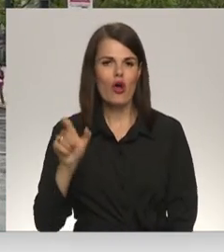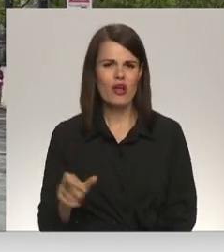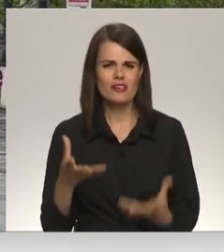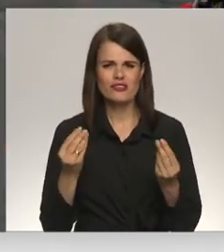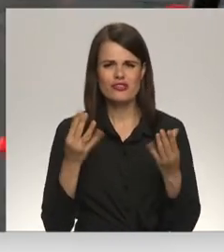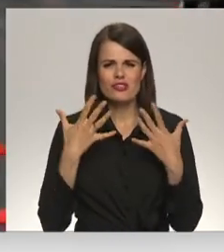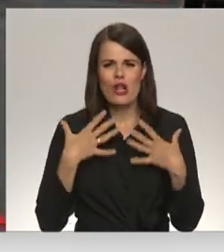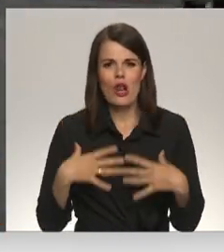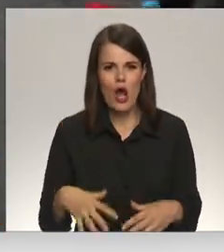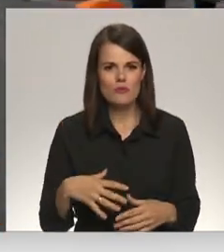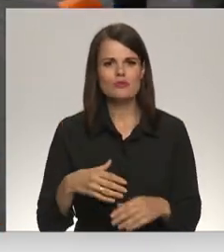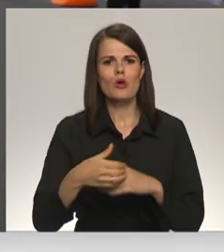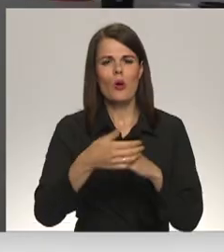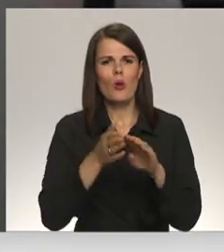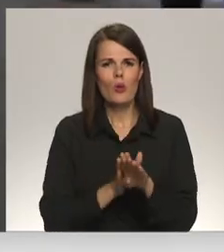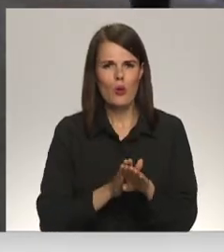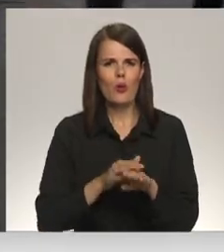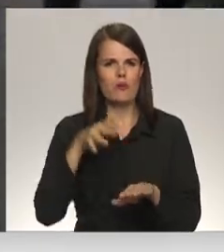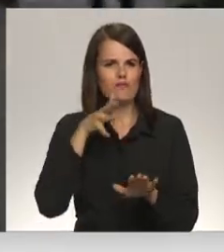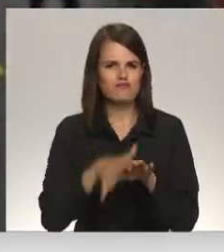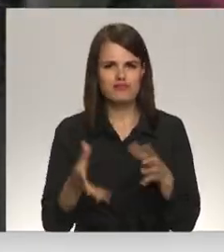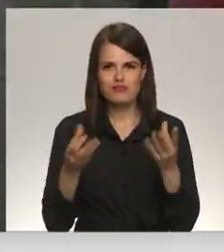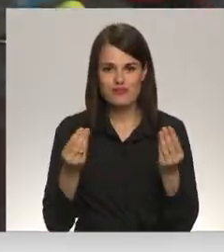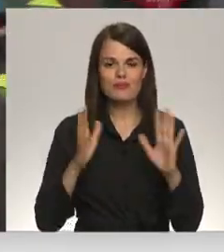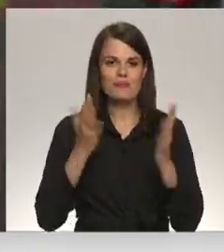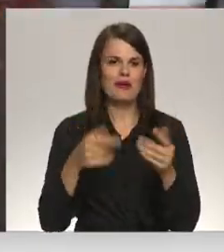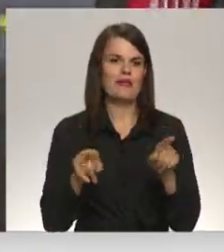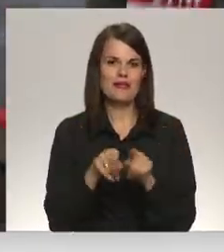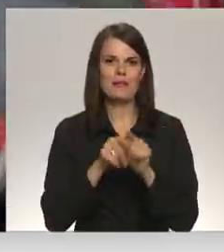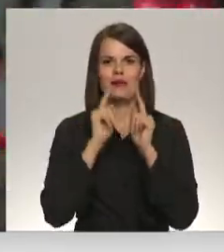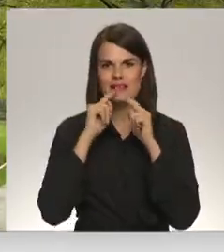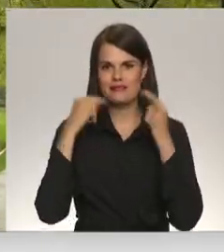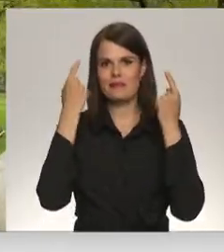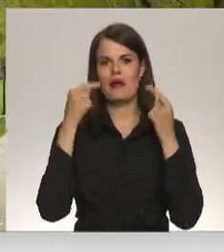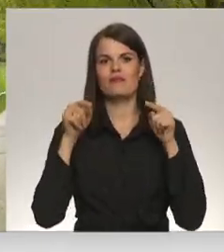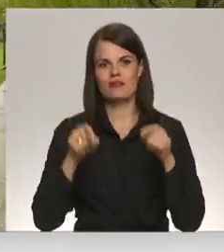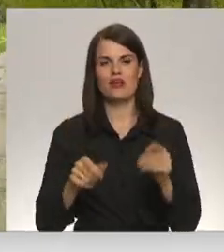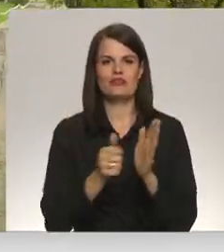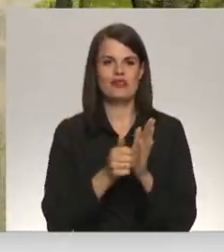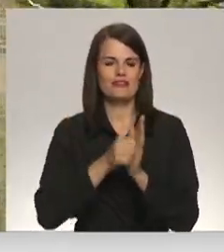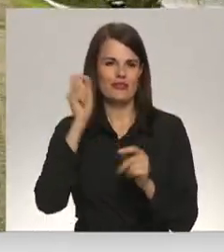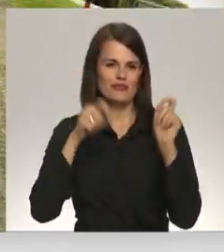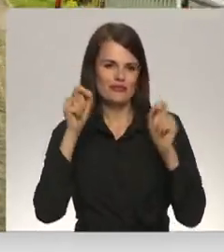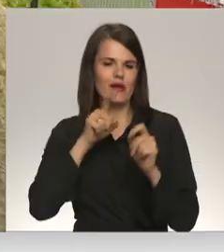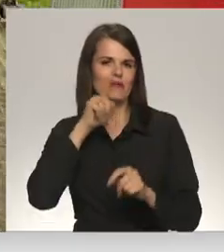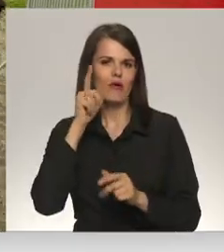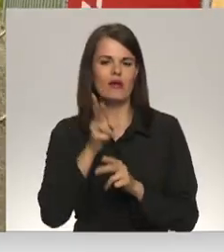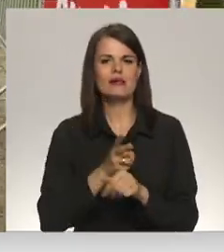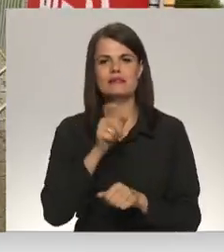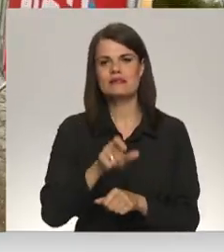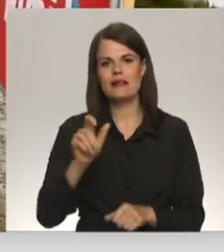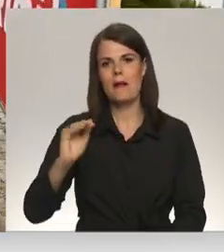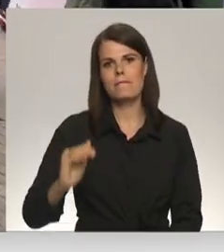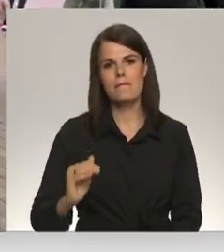Izmirkuši līdz ādai, kurpes piesmēluši, bet ar plašu smaidu. Tādi ir šīs lietainās sestdienas jaunākie skrējēji.